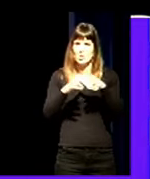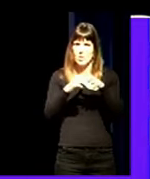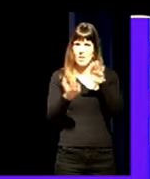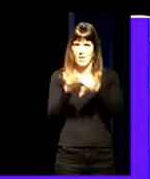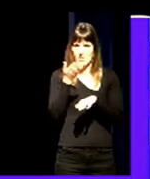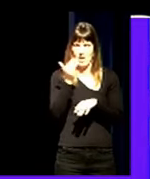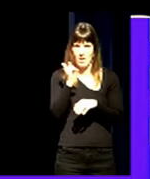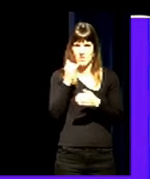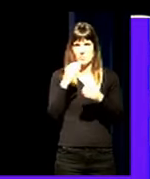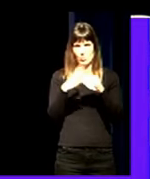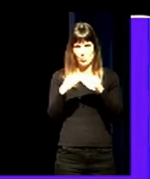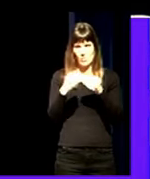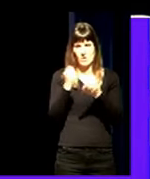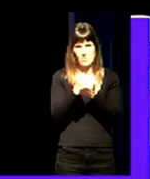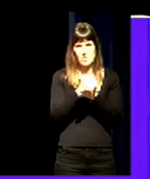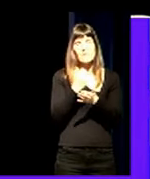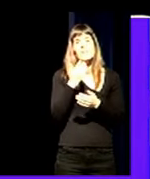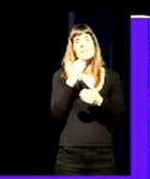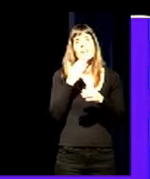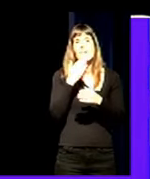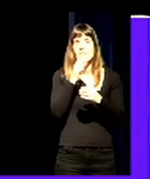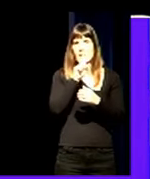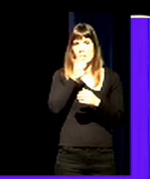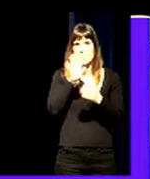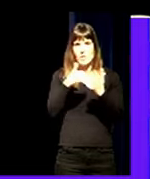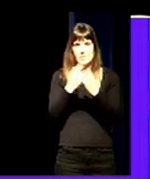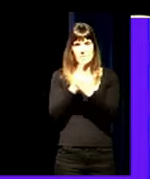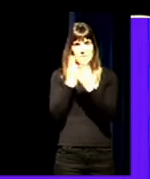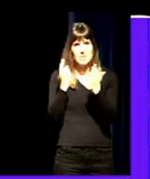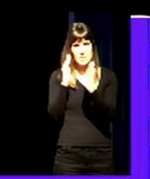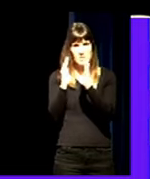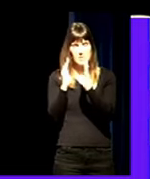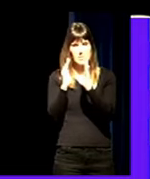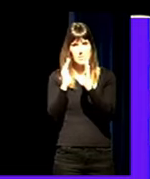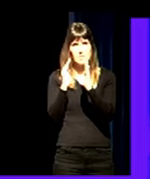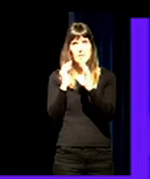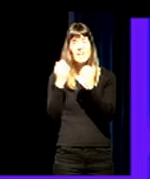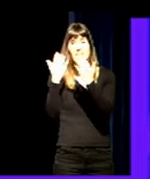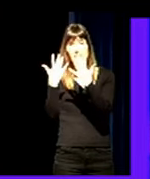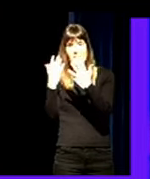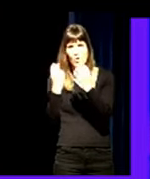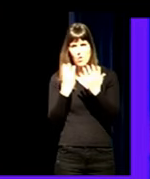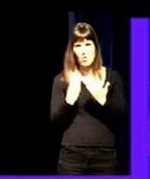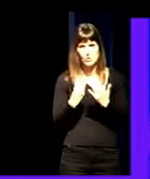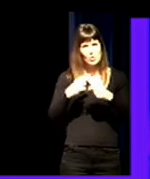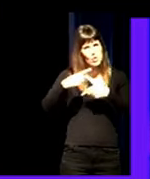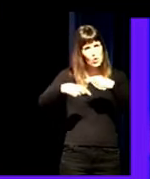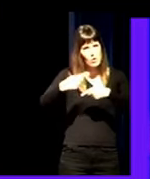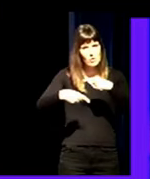Amalau amazei urte bitartean, amarretik sortzi mutile egunero bideokoetara jorazten dute, eta aldiz, neskek